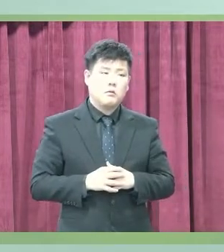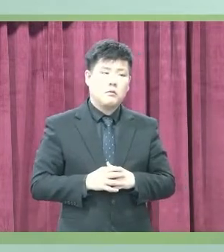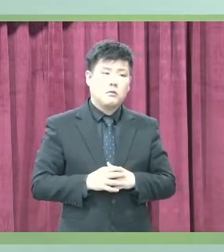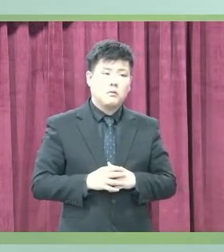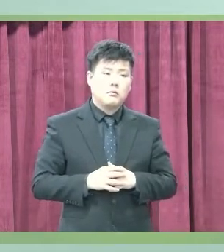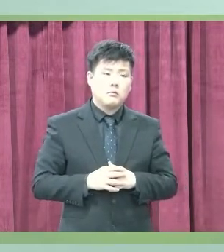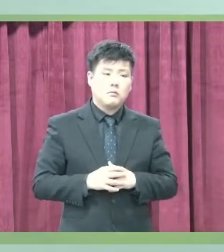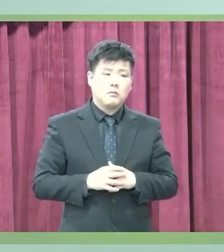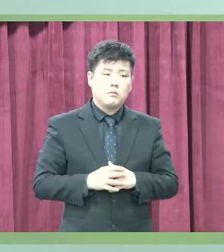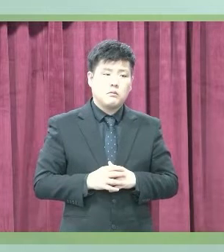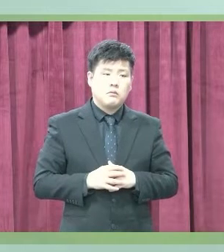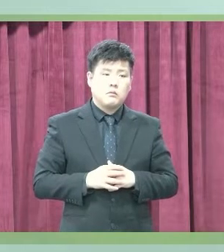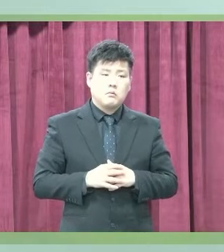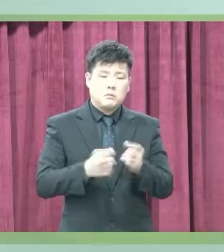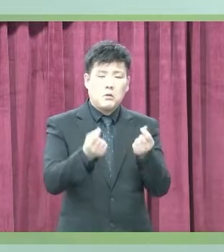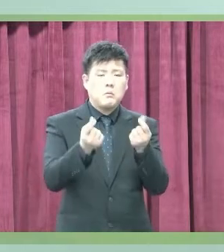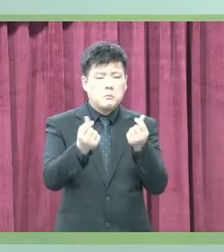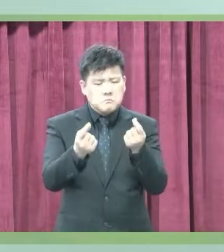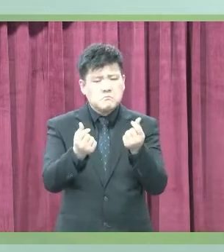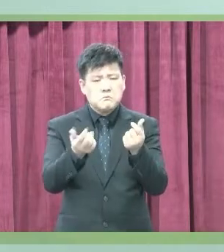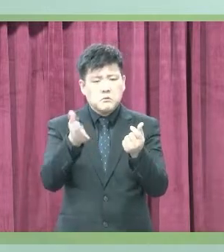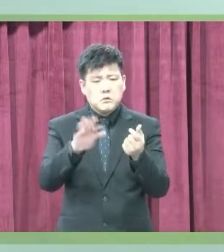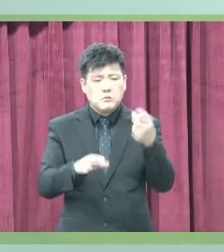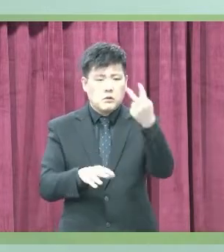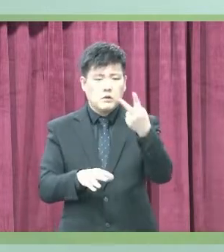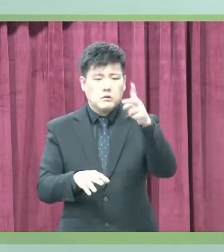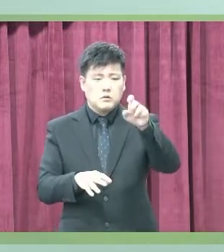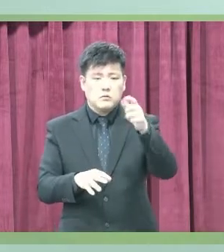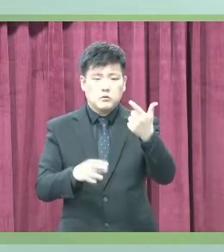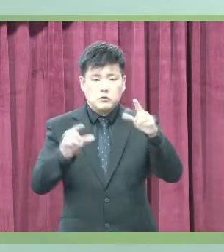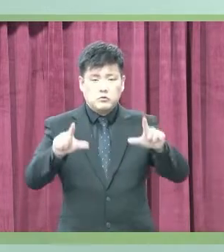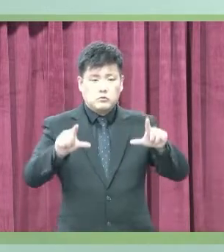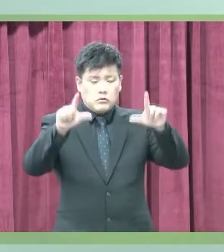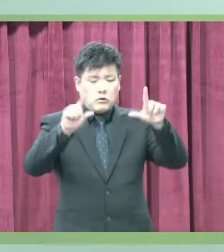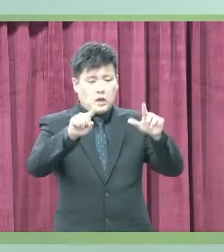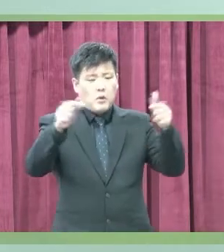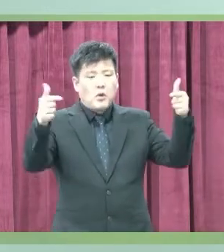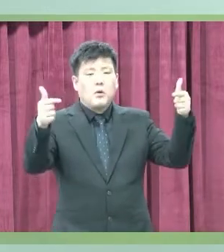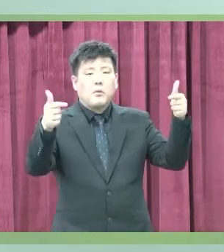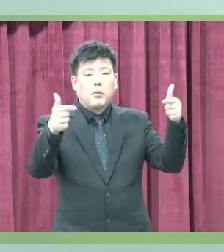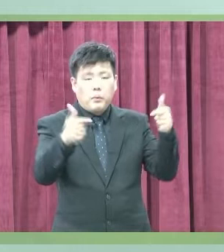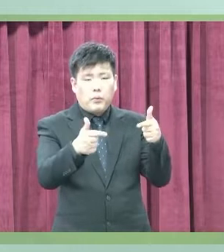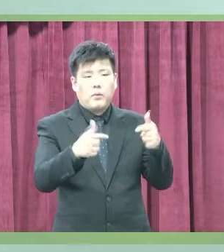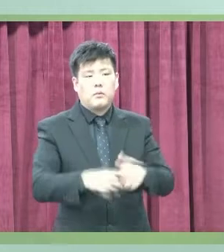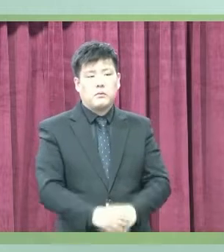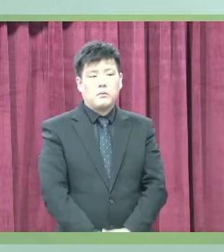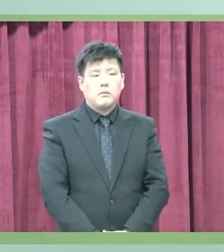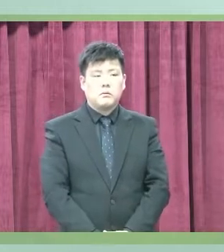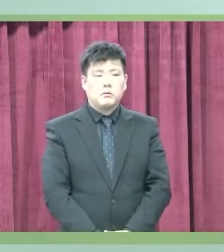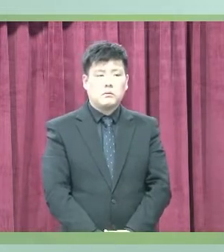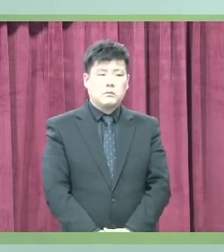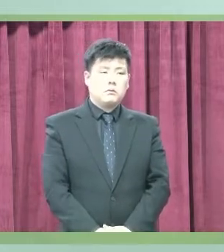했을 때에도 비슷하게 보이지만 2016년에 한번 감소했음을 보이고 있습니다.